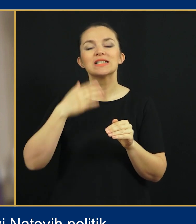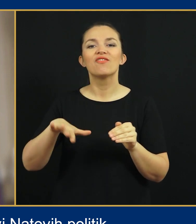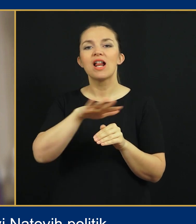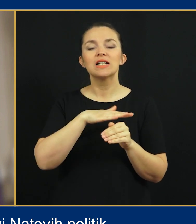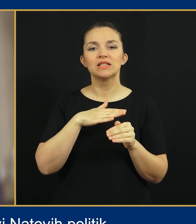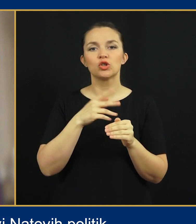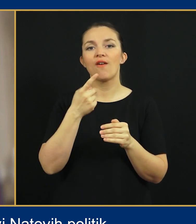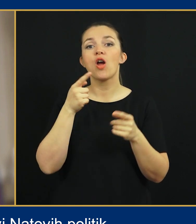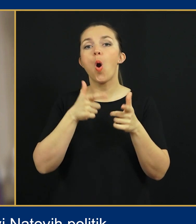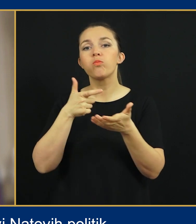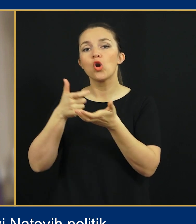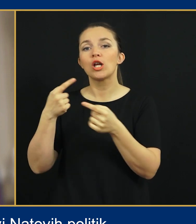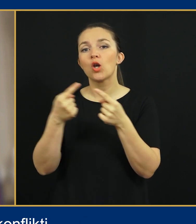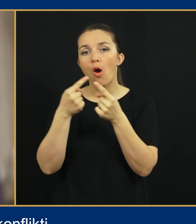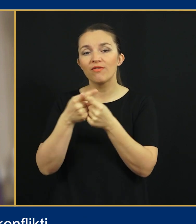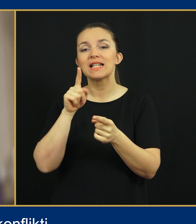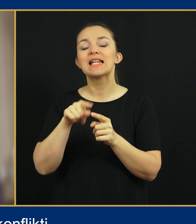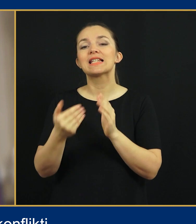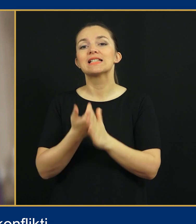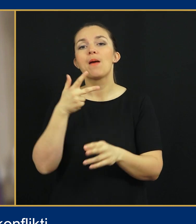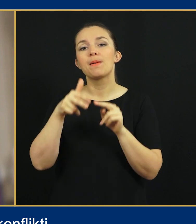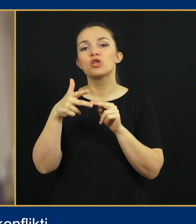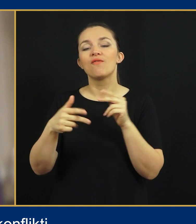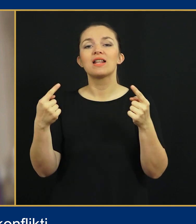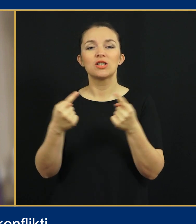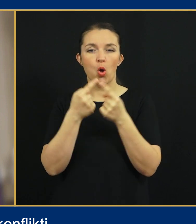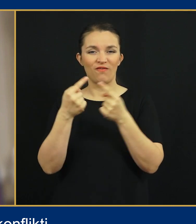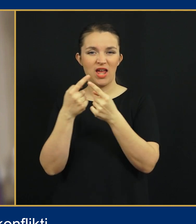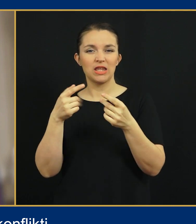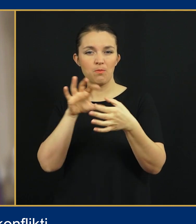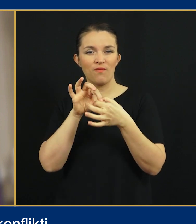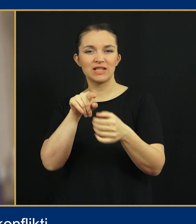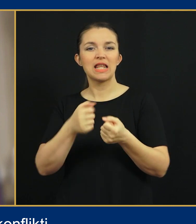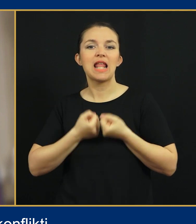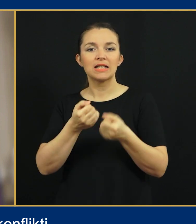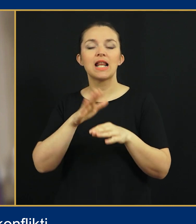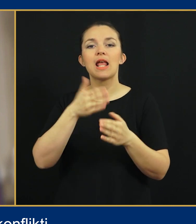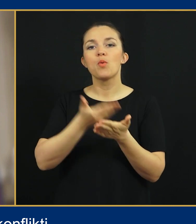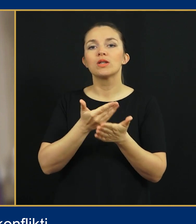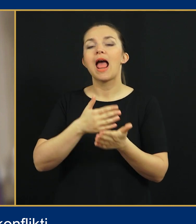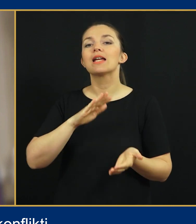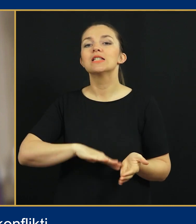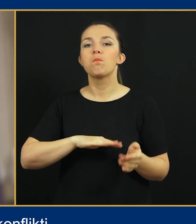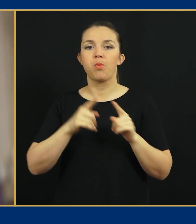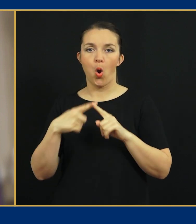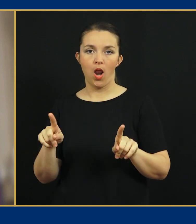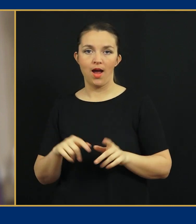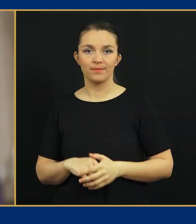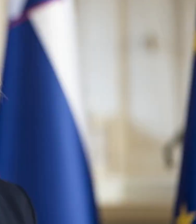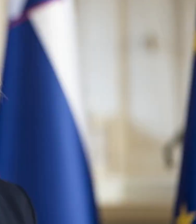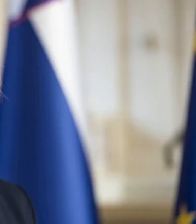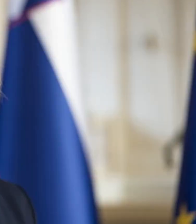v oboroženih konfliktih in za preprečevanje s konflikti povezanega nasilja na podlagi spola.